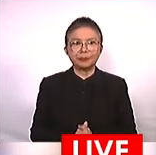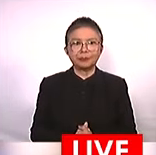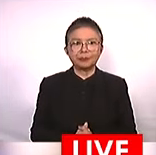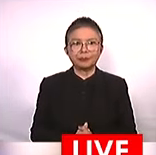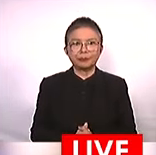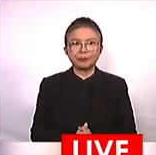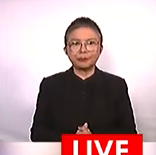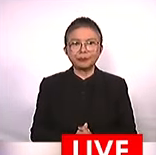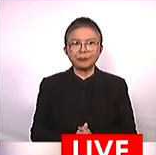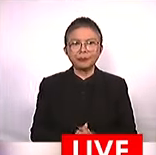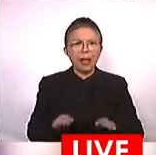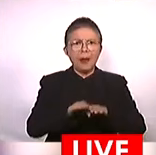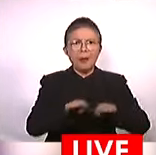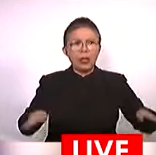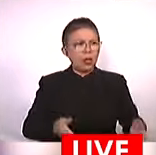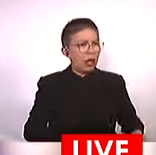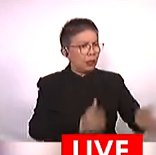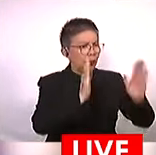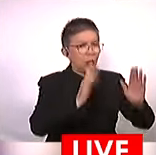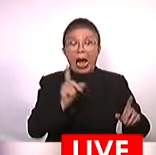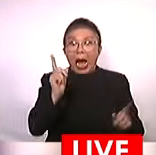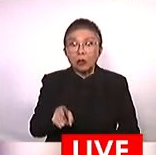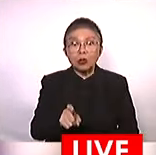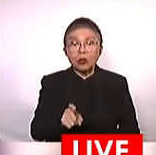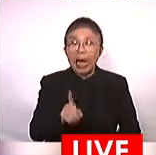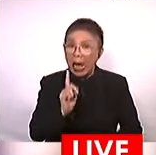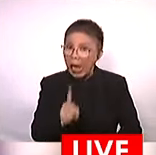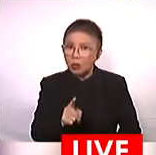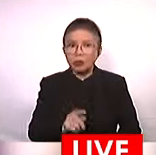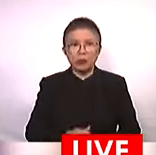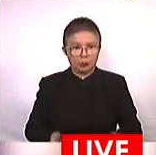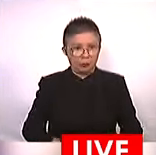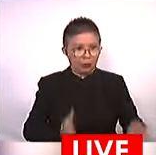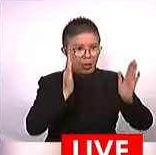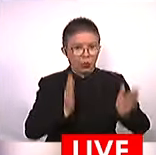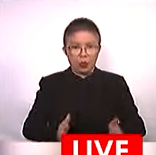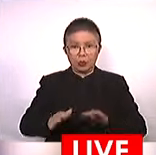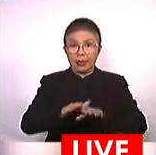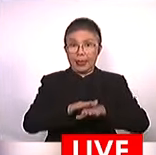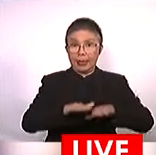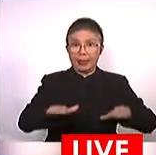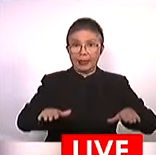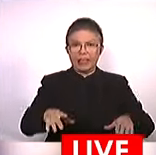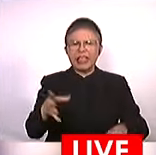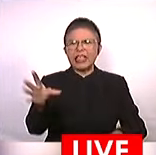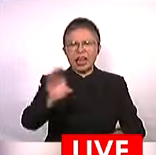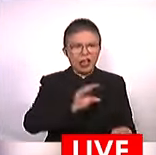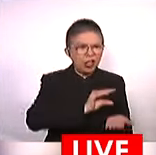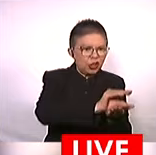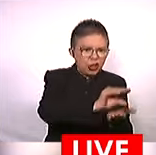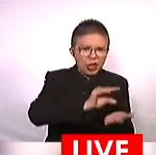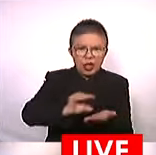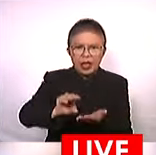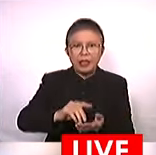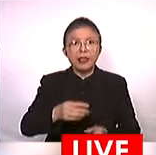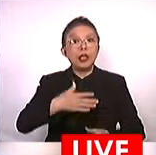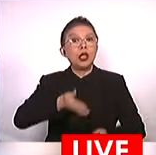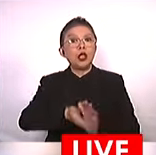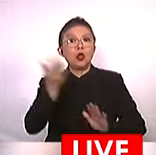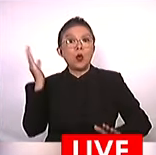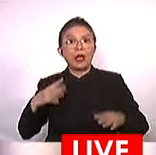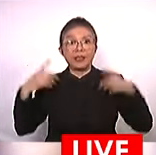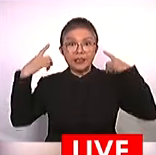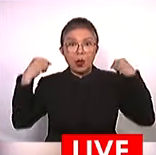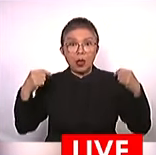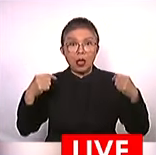pekerjaan pemerataan pembangunan itu wajib sekarang investasi yang ada di luar Jawa